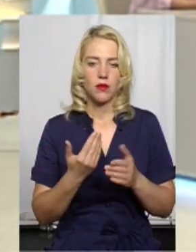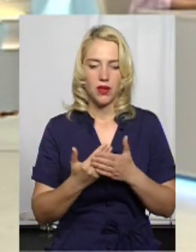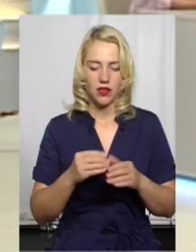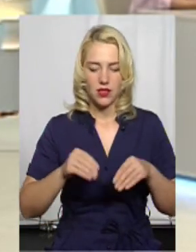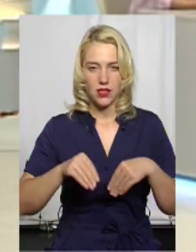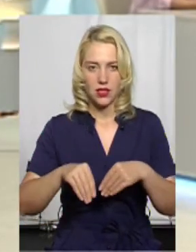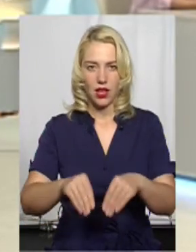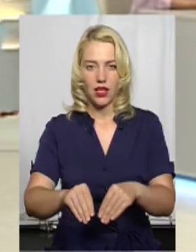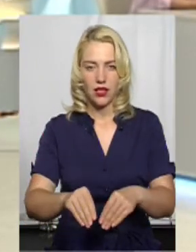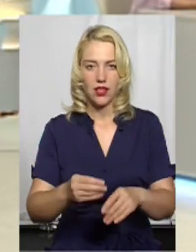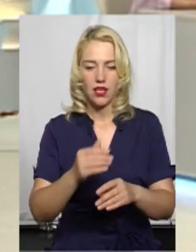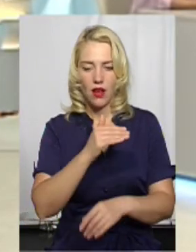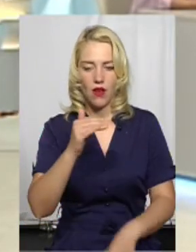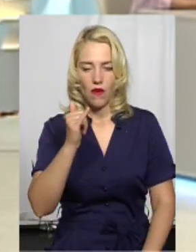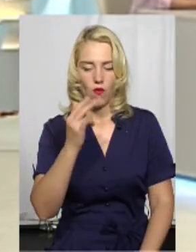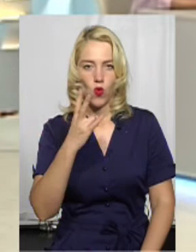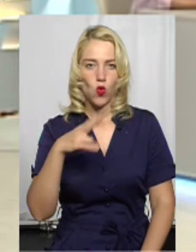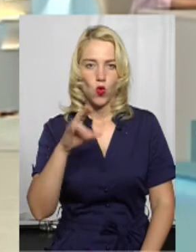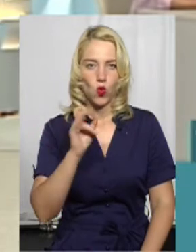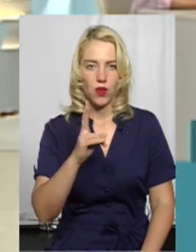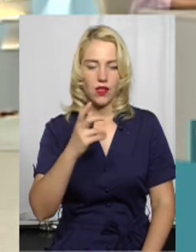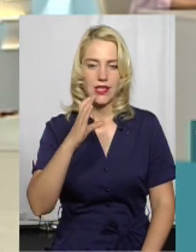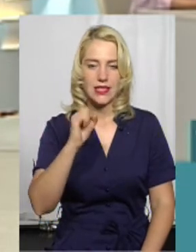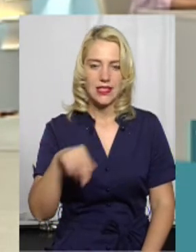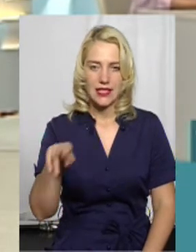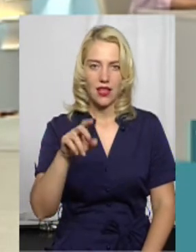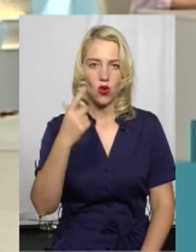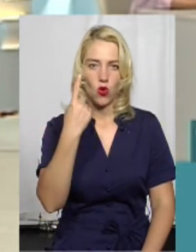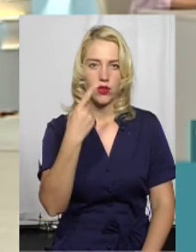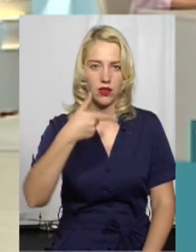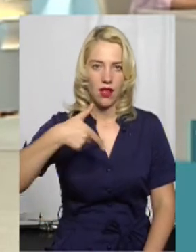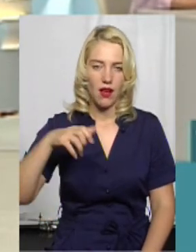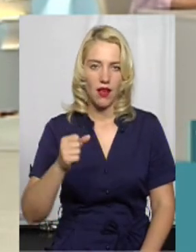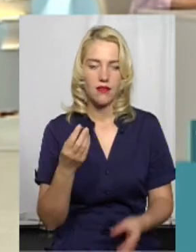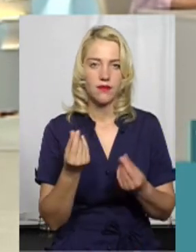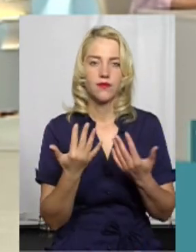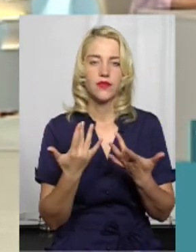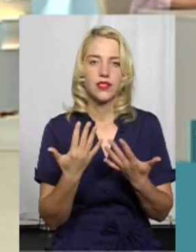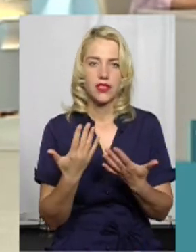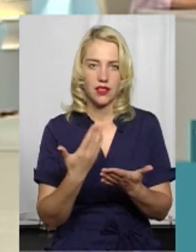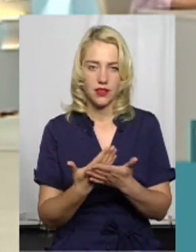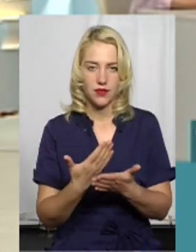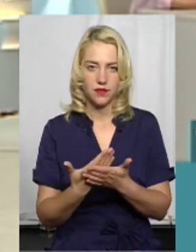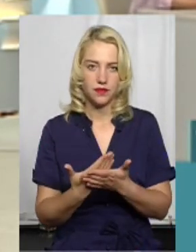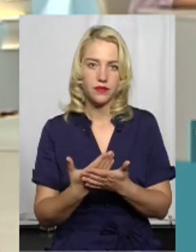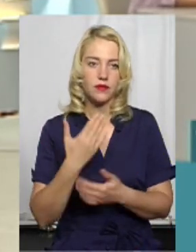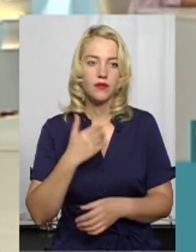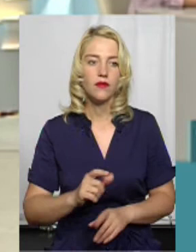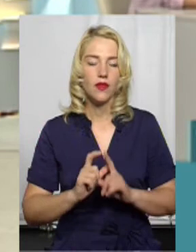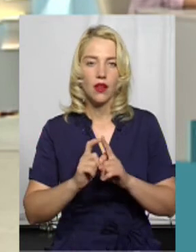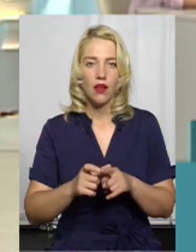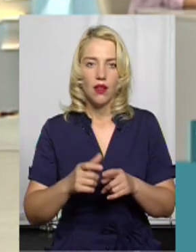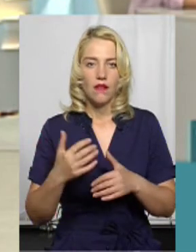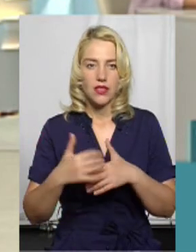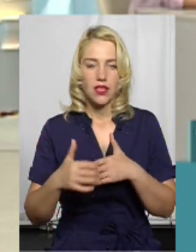закладення фундукового саду, 1 гектару, скажімо так? Ну, в середньому,